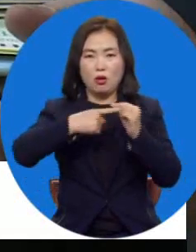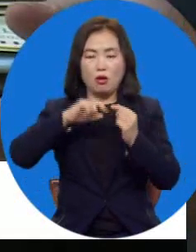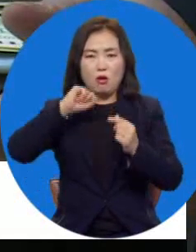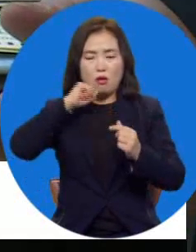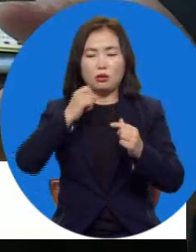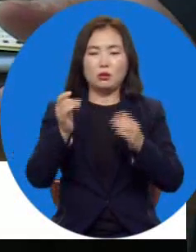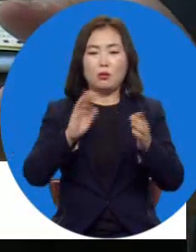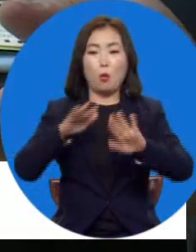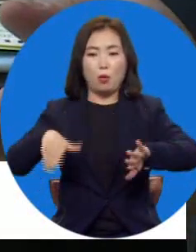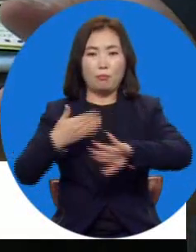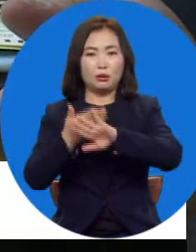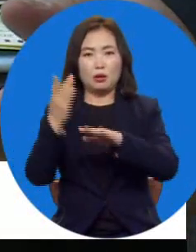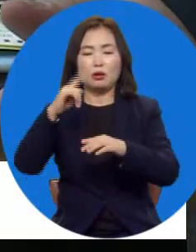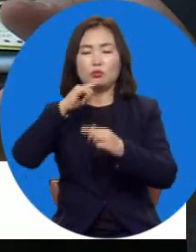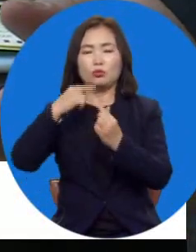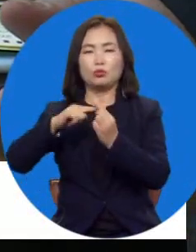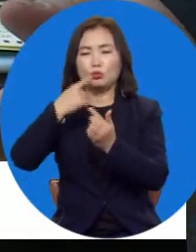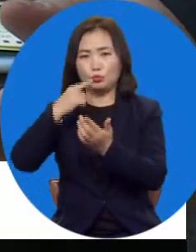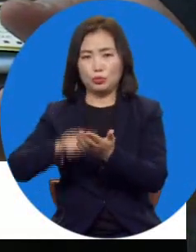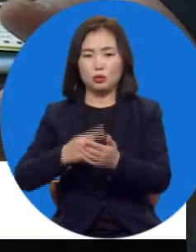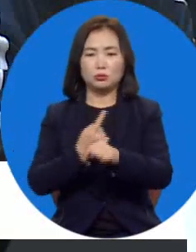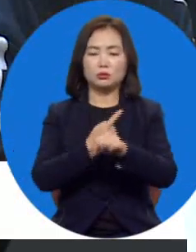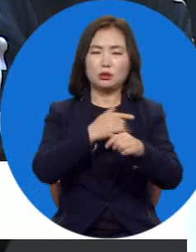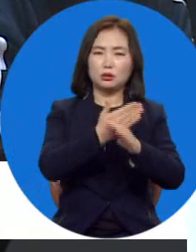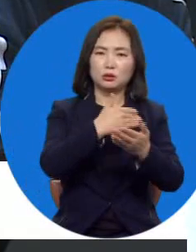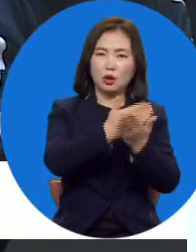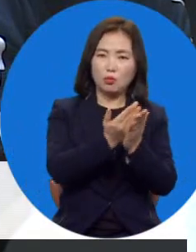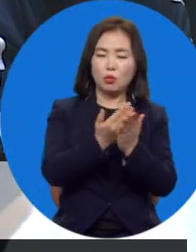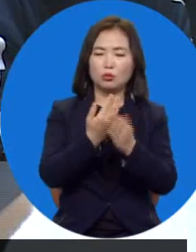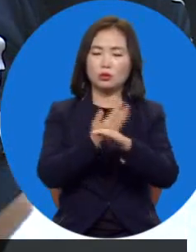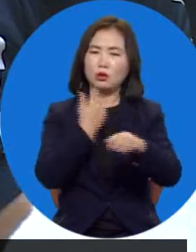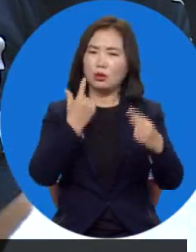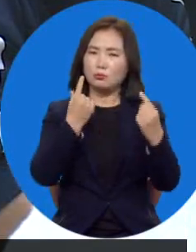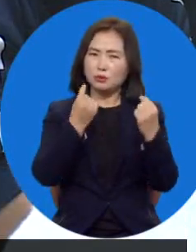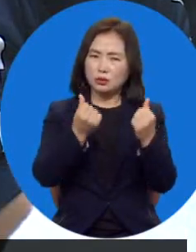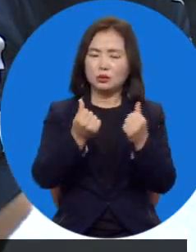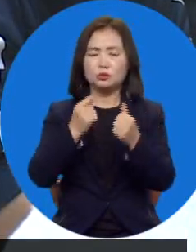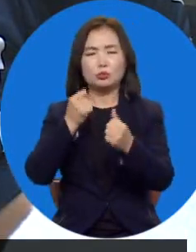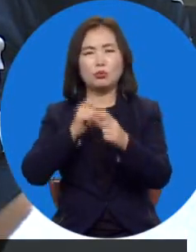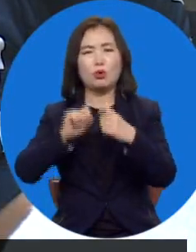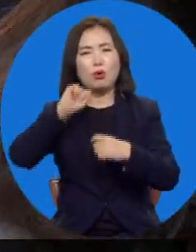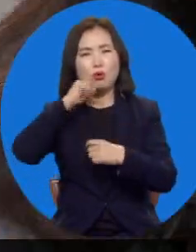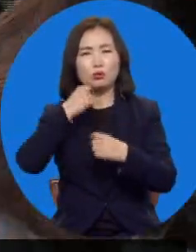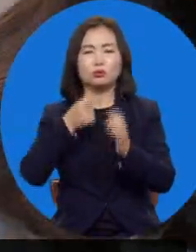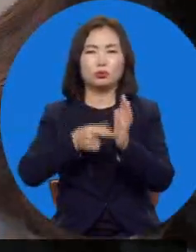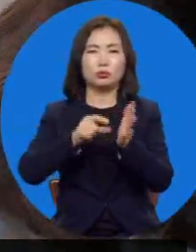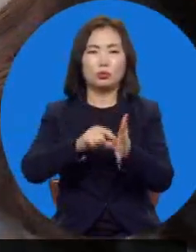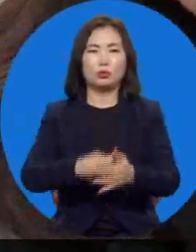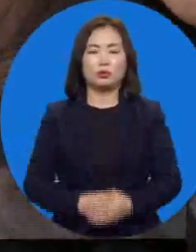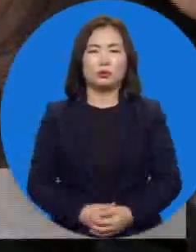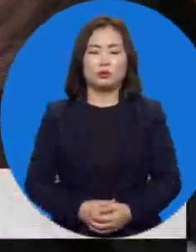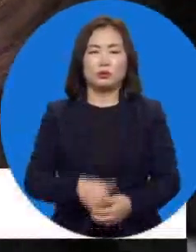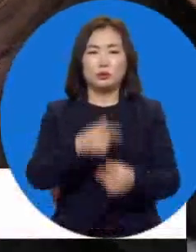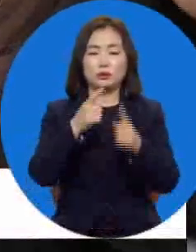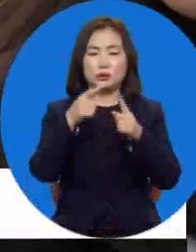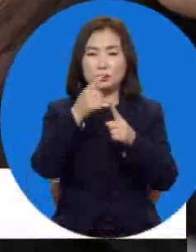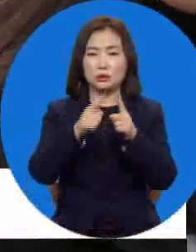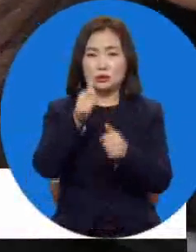쉬웠고 다른 과목도 지난해와 비슷하거나 조금 어려운 수준이었기 때문입니다 시험문제